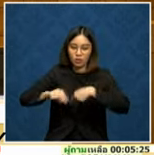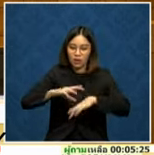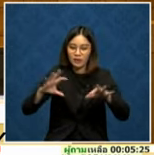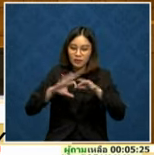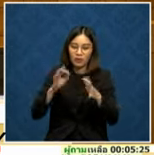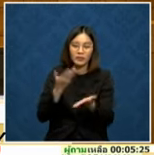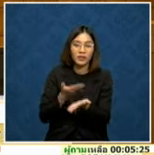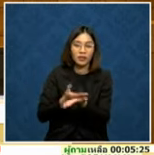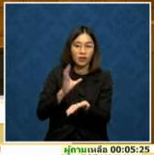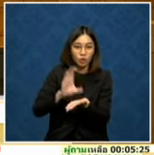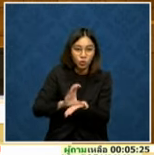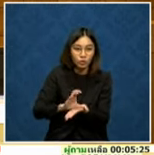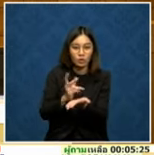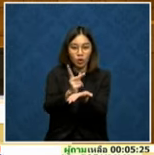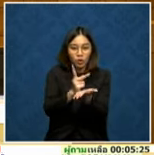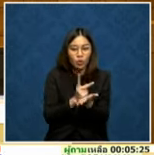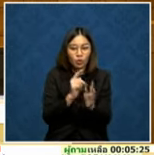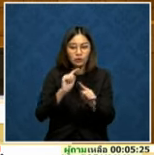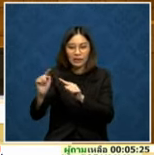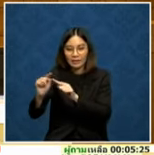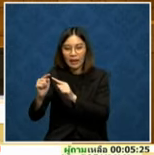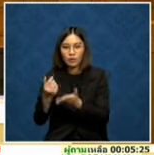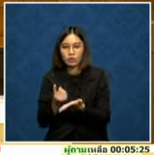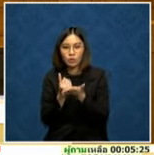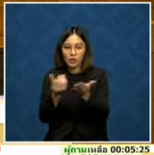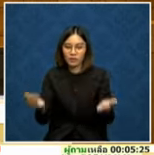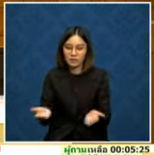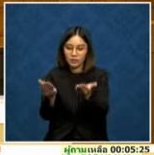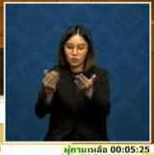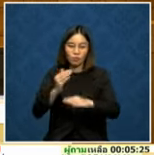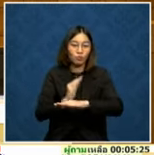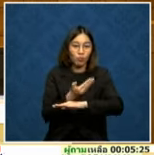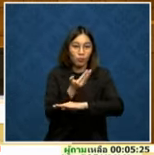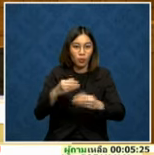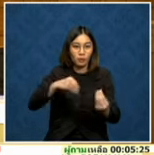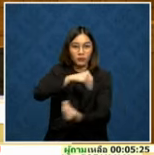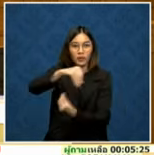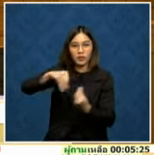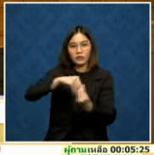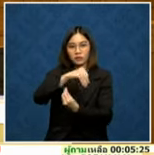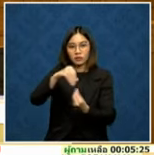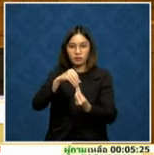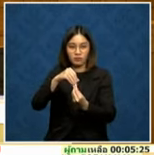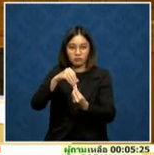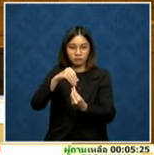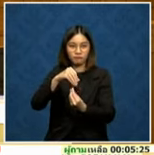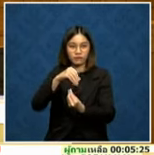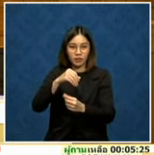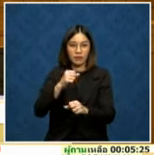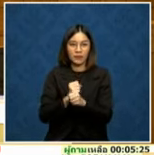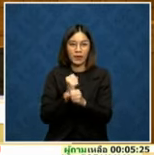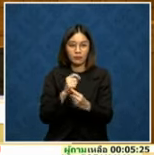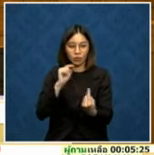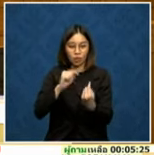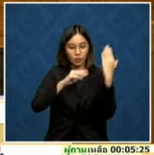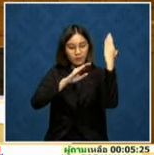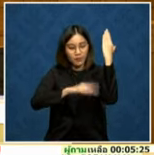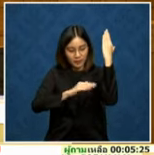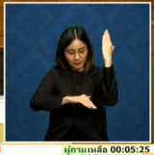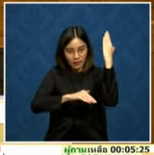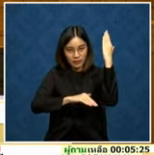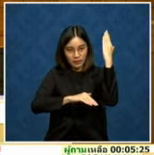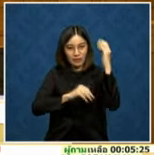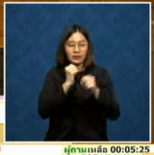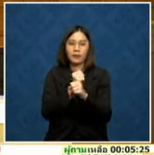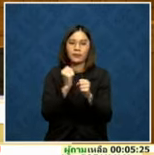แ่งเงิทุนที่จะสับสนุนให้ธรกิจที่บำนี่อยู่ภาใต้เป็